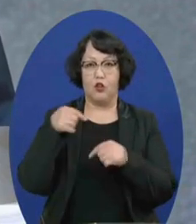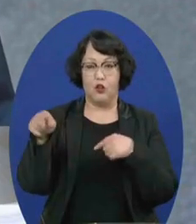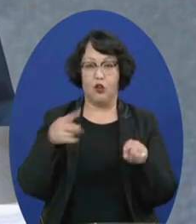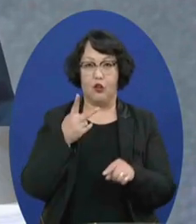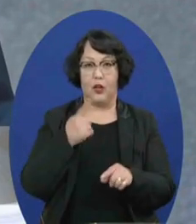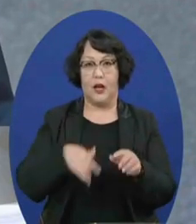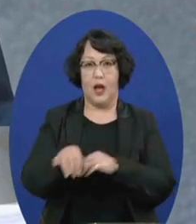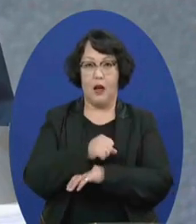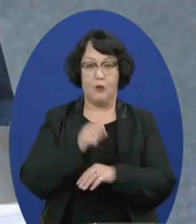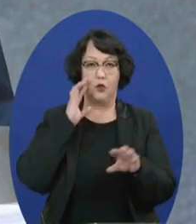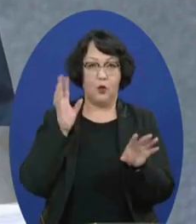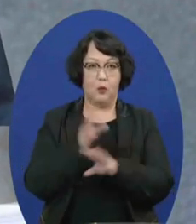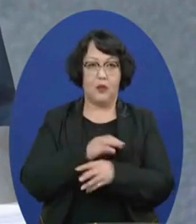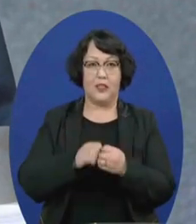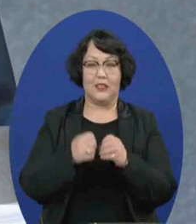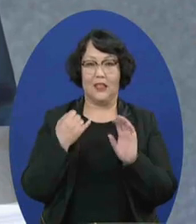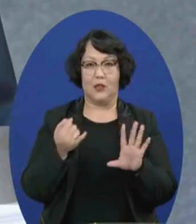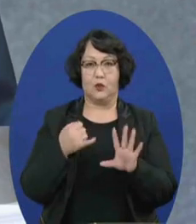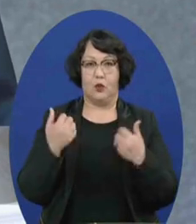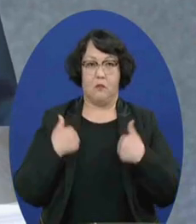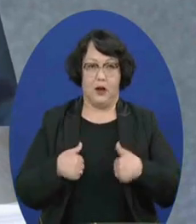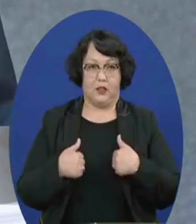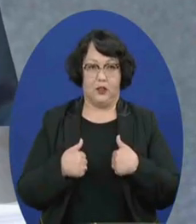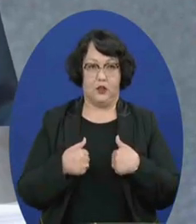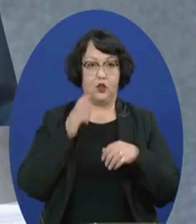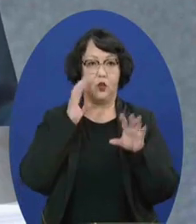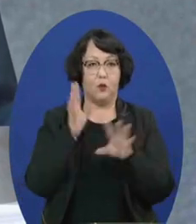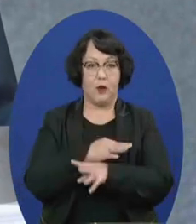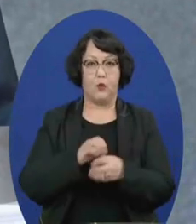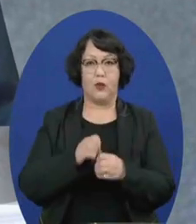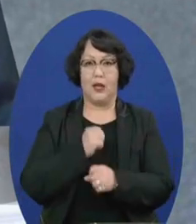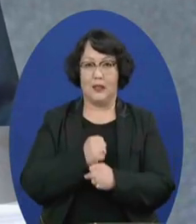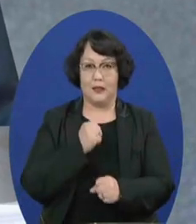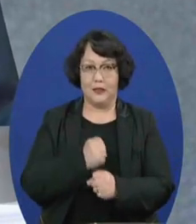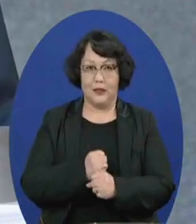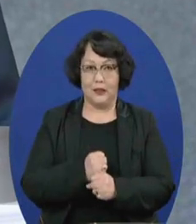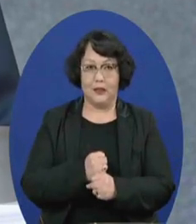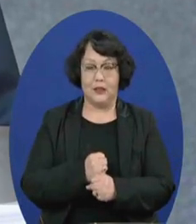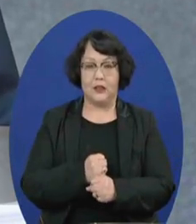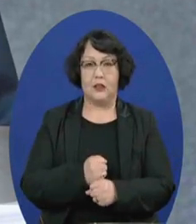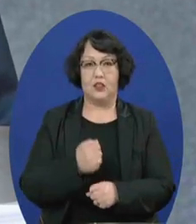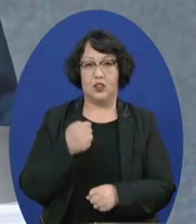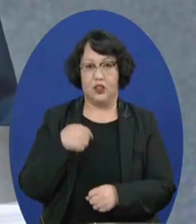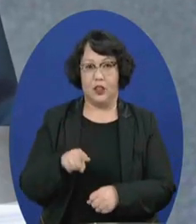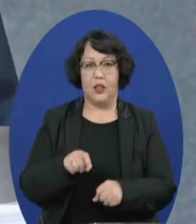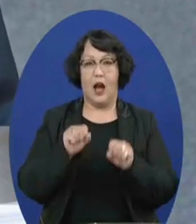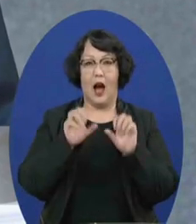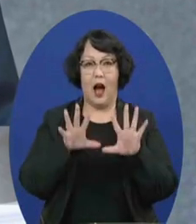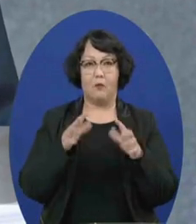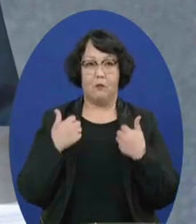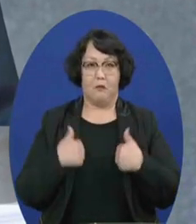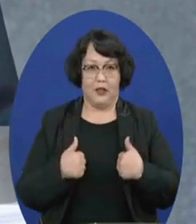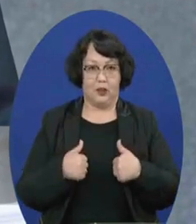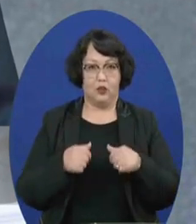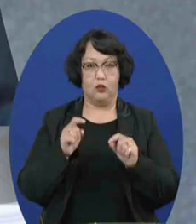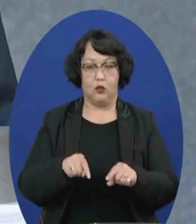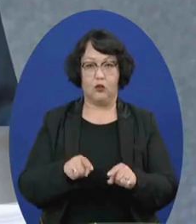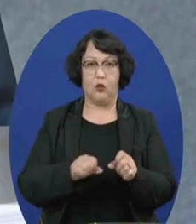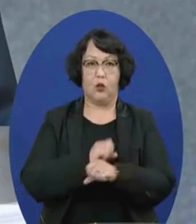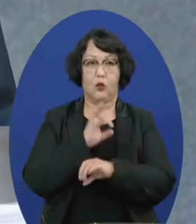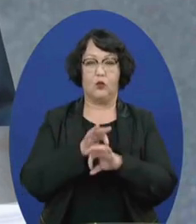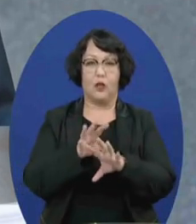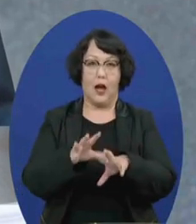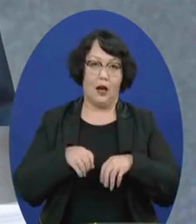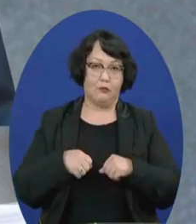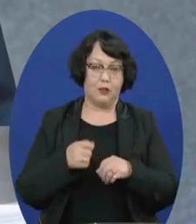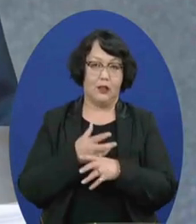21 аймагт очиж одоо зохион байгуулах 66 багш зохион байгуулагддаг. За энэ 66 багшийн одоо 10 орчин багш нь өнөөдрийн байдлаас халдвар авсан